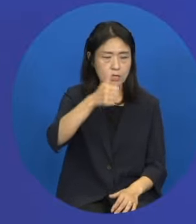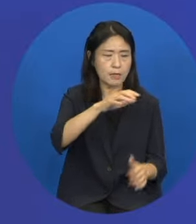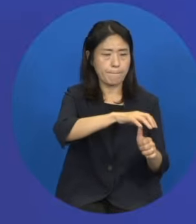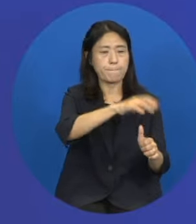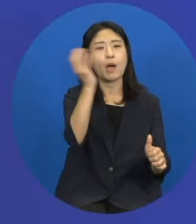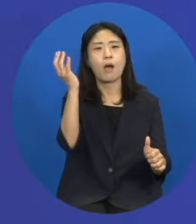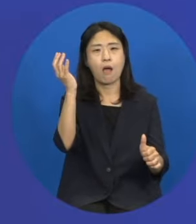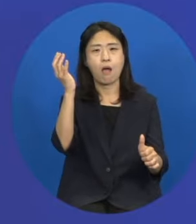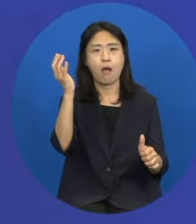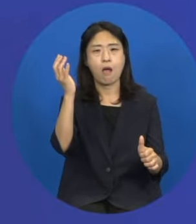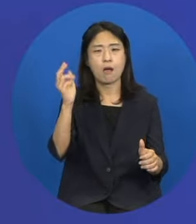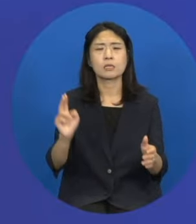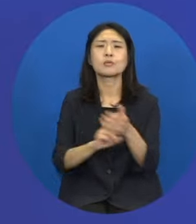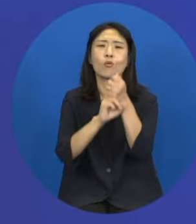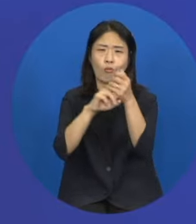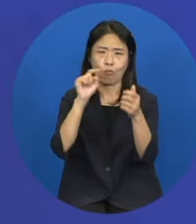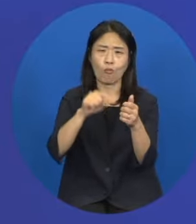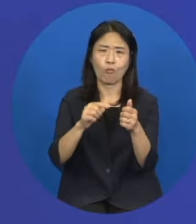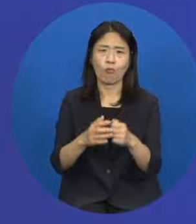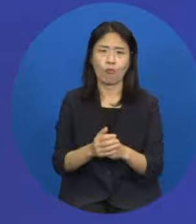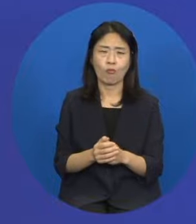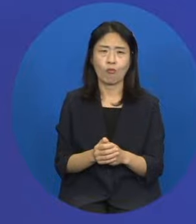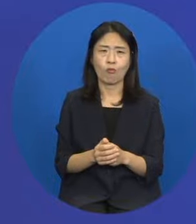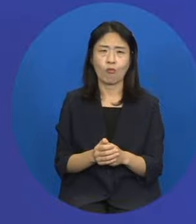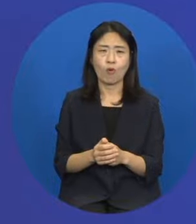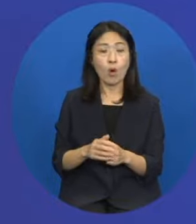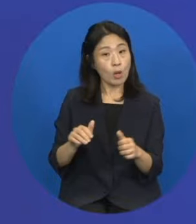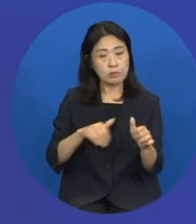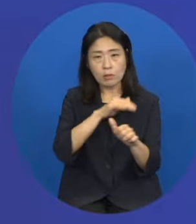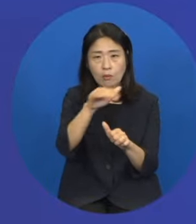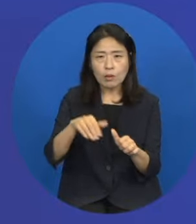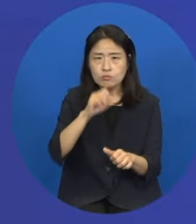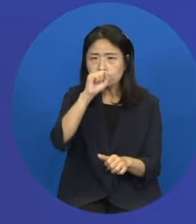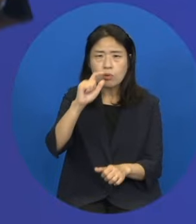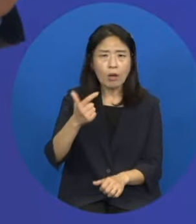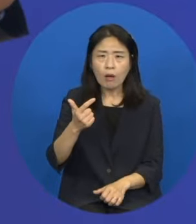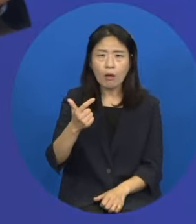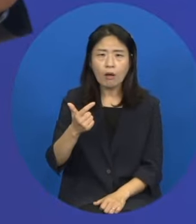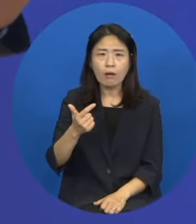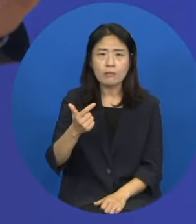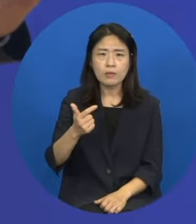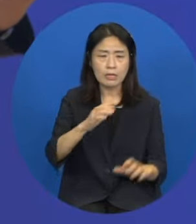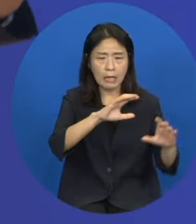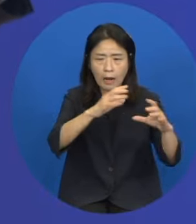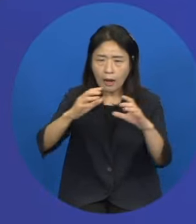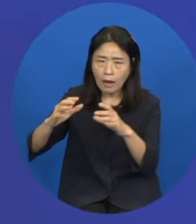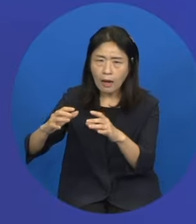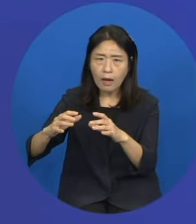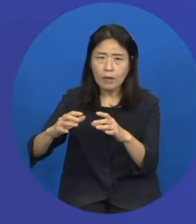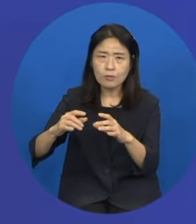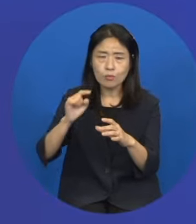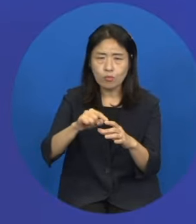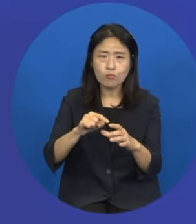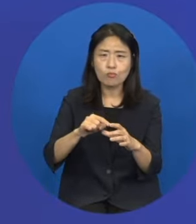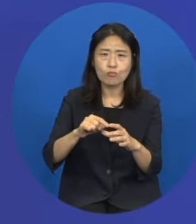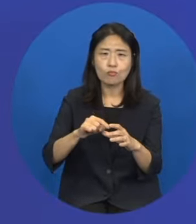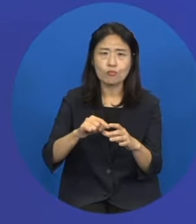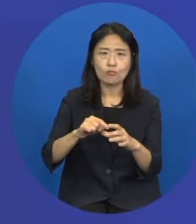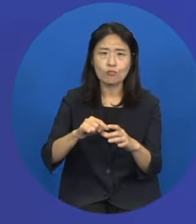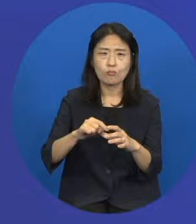정치적으로나 외교적으로나 캐나다와 북한이 뭐 좋았던 관계가 아니었습니다. 북한 측이 어떠한 대가를 요구한 것도